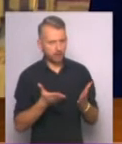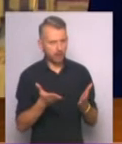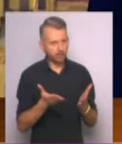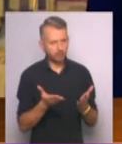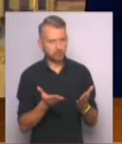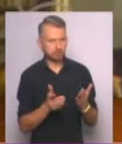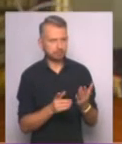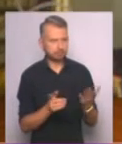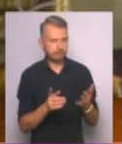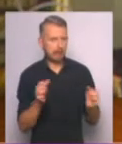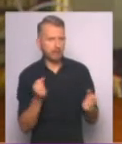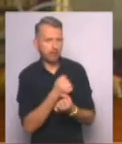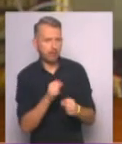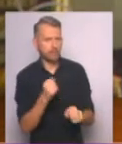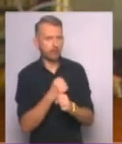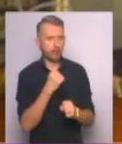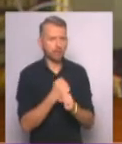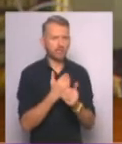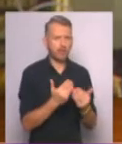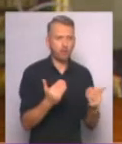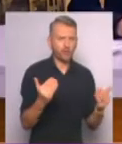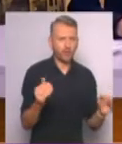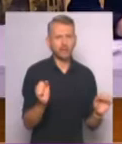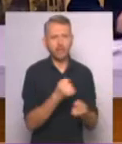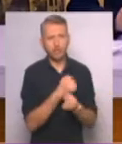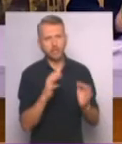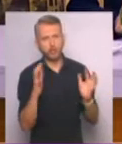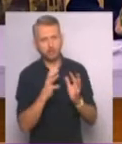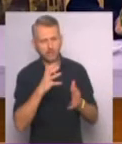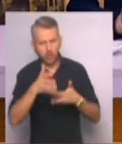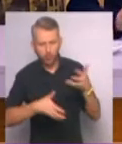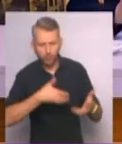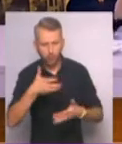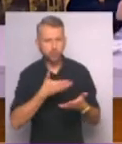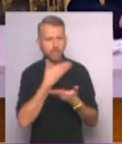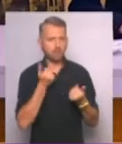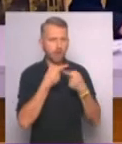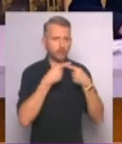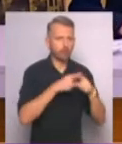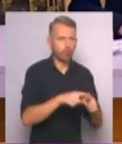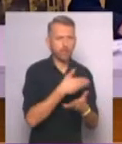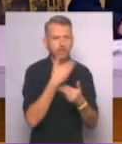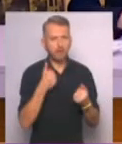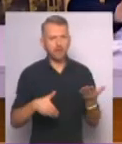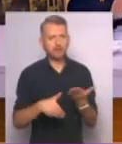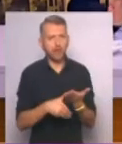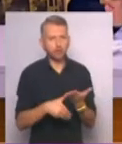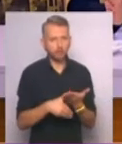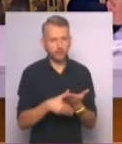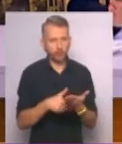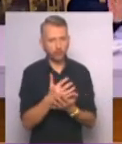що неможливо зробити музей, неможливо зберегти розкопки, нема технологій, нема засобів консервації. Такі